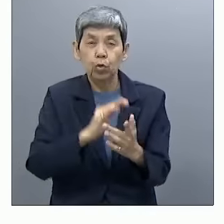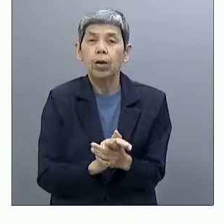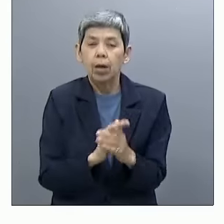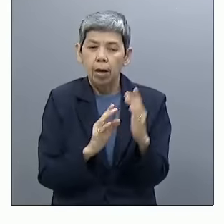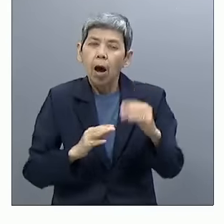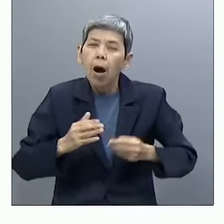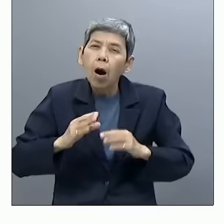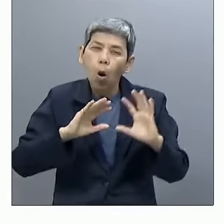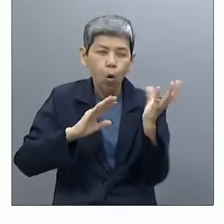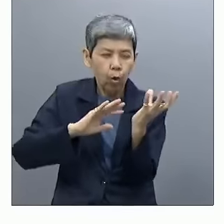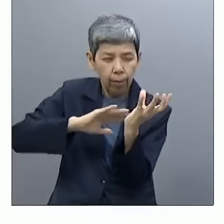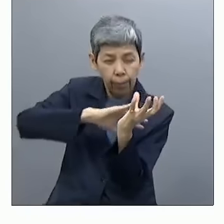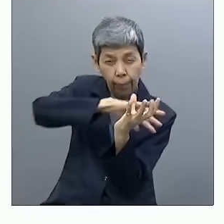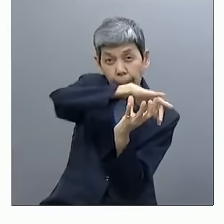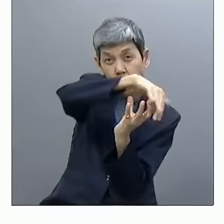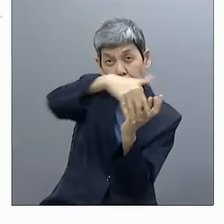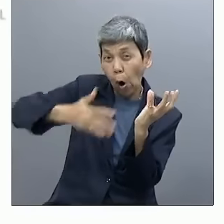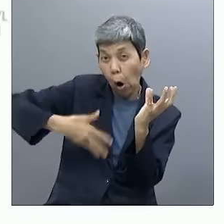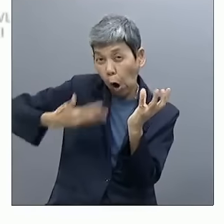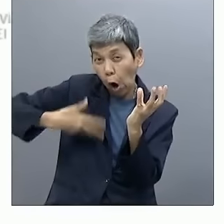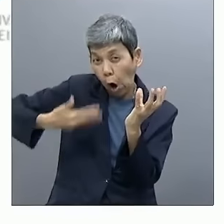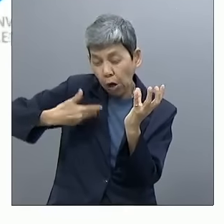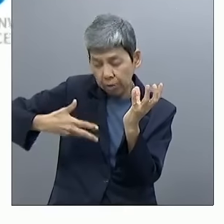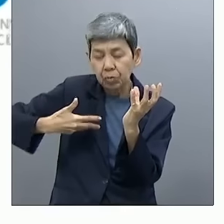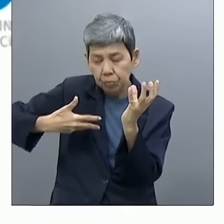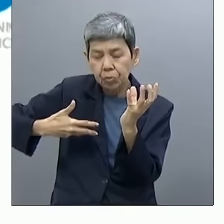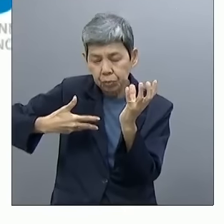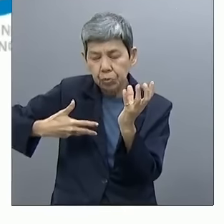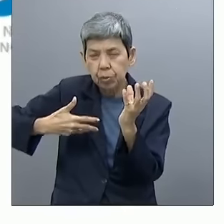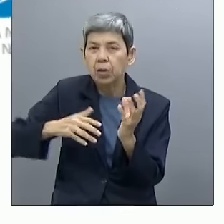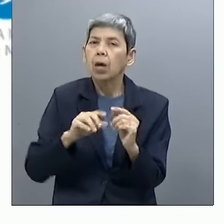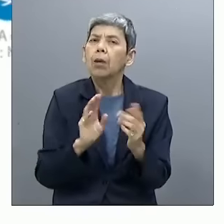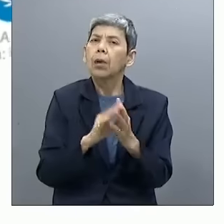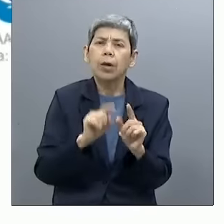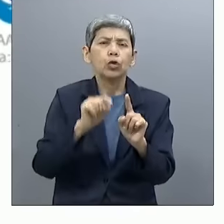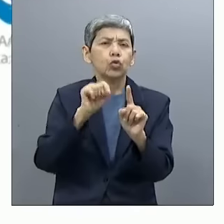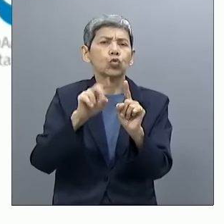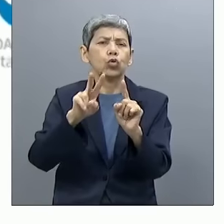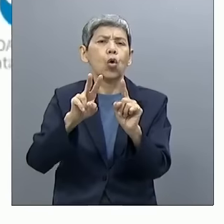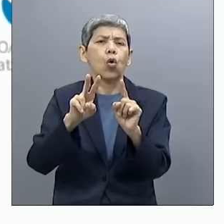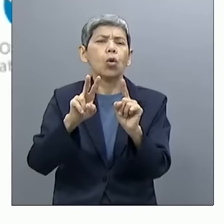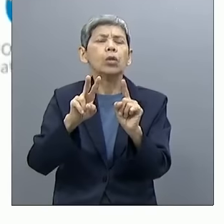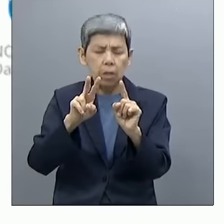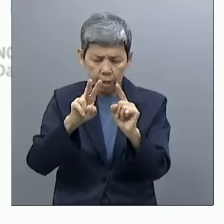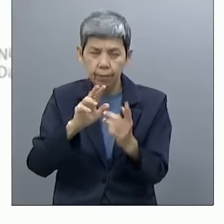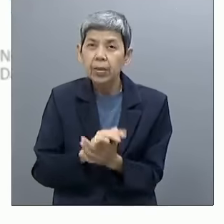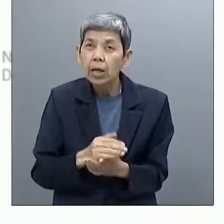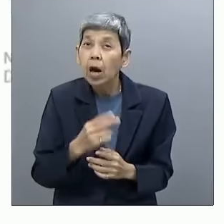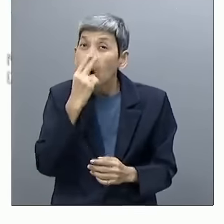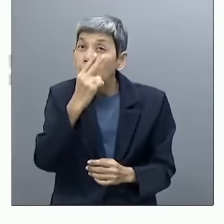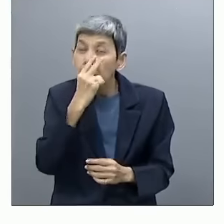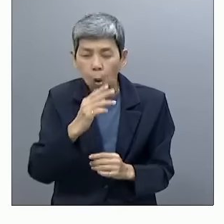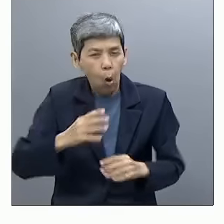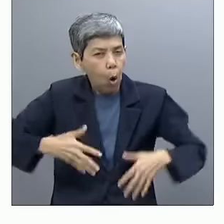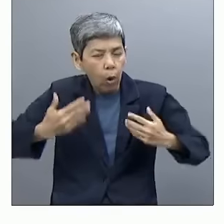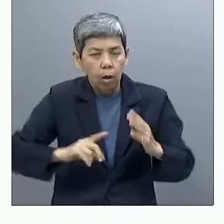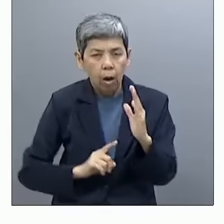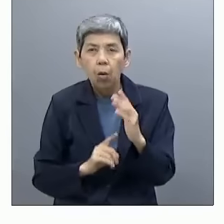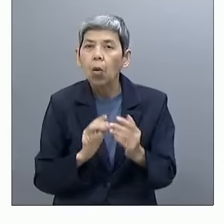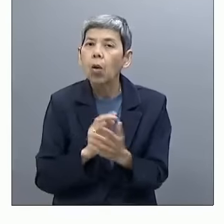ผิวโลกสูงกว่าระดับค่าเฉลี่ยวรรษที่ 20 - 1.27องศเซซค่ะแล้วก็สูงกว่าปี